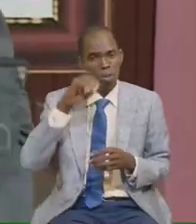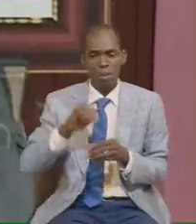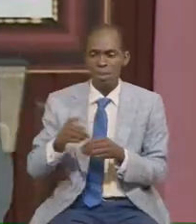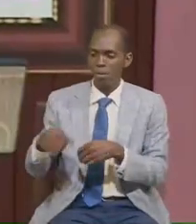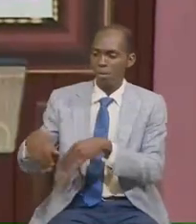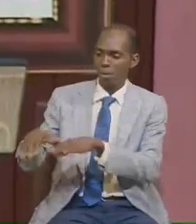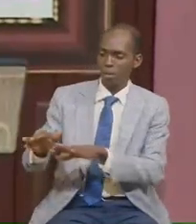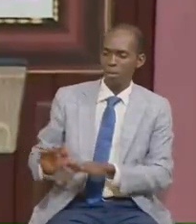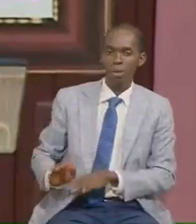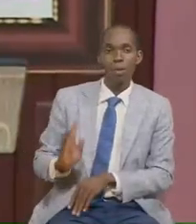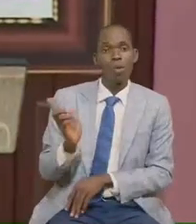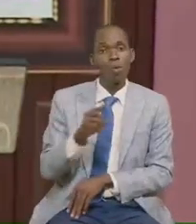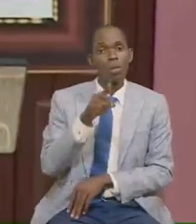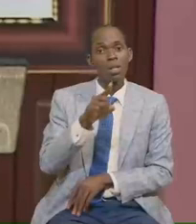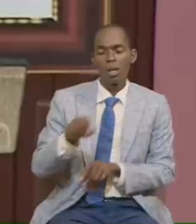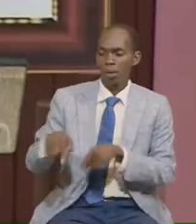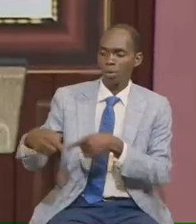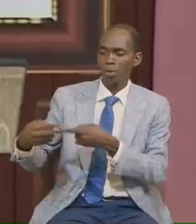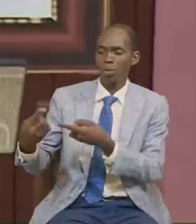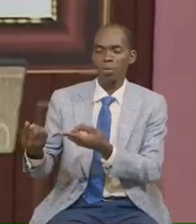morts où tu vas.